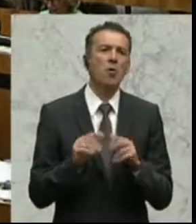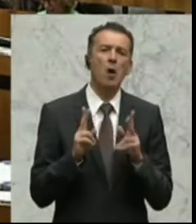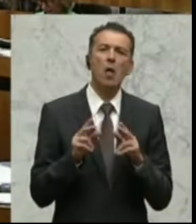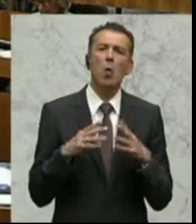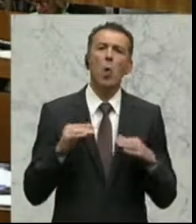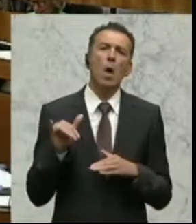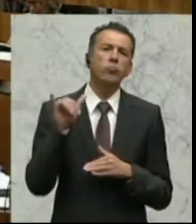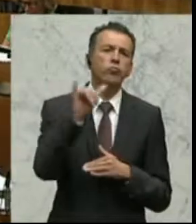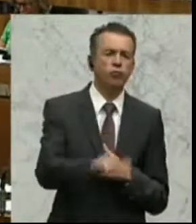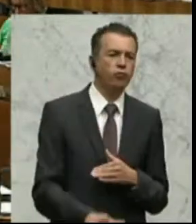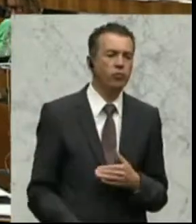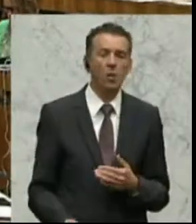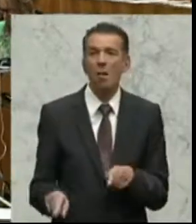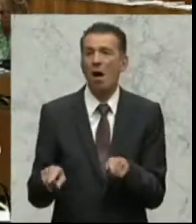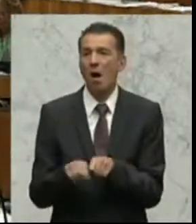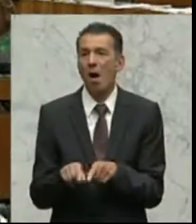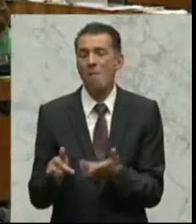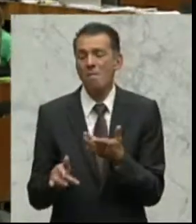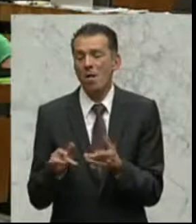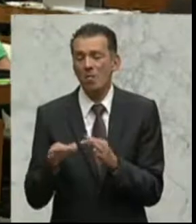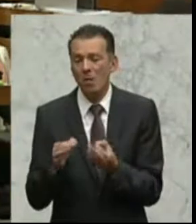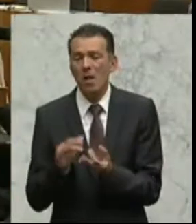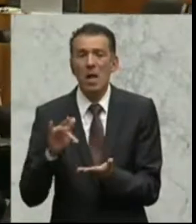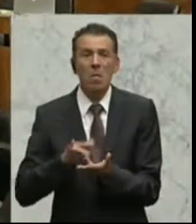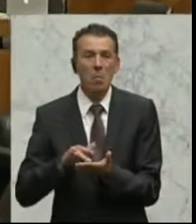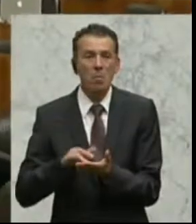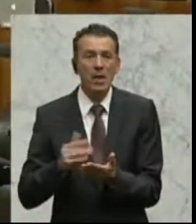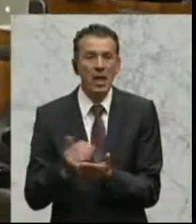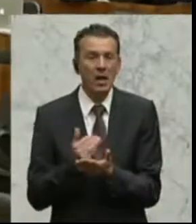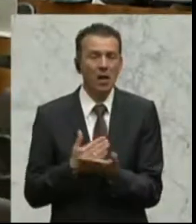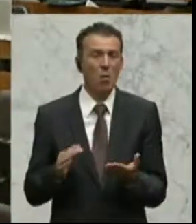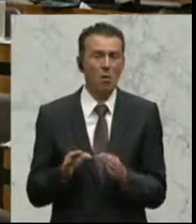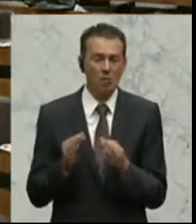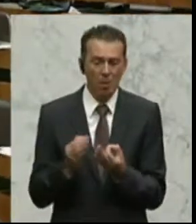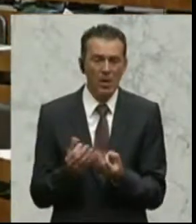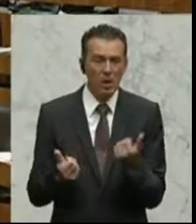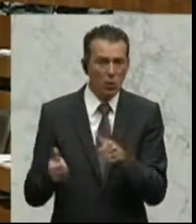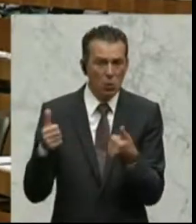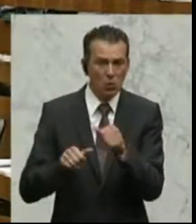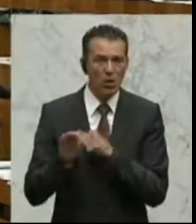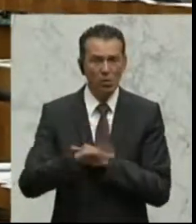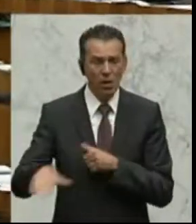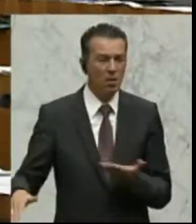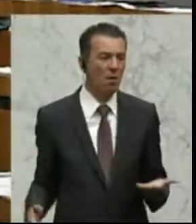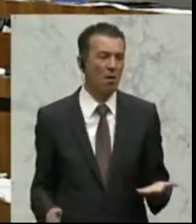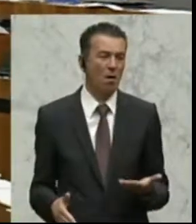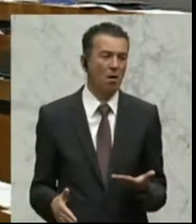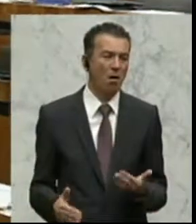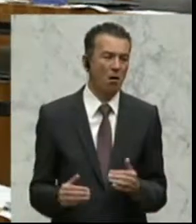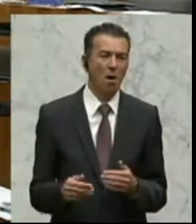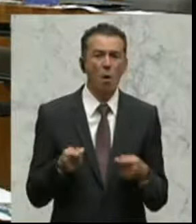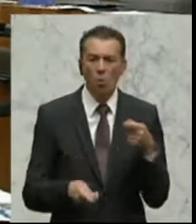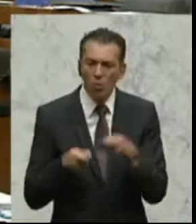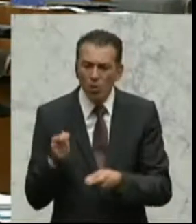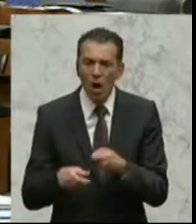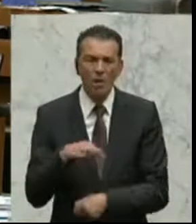mittleren Segment, im Einkommenssegment sind, Familien, die zusätzlich für Kinder unterhaltsverpflichtet sind,